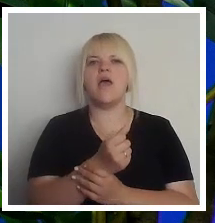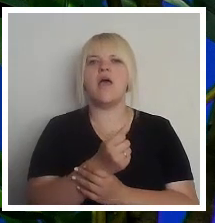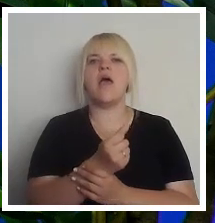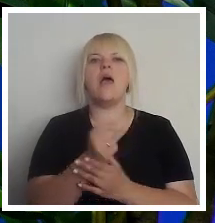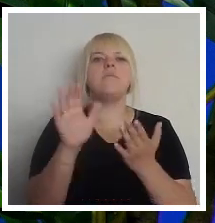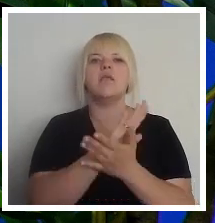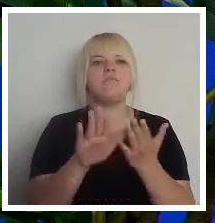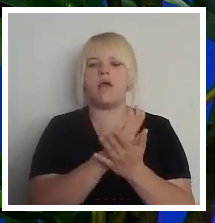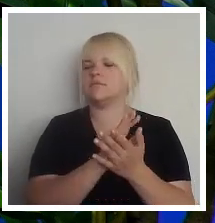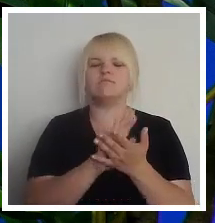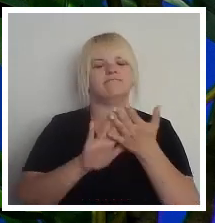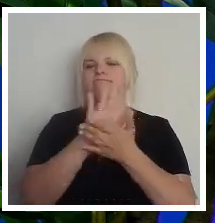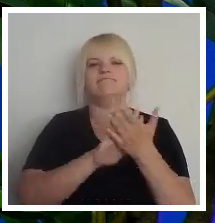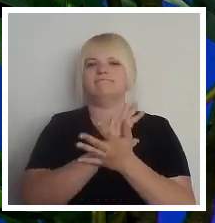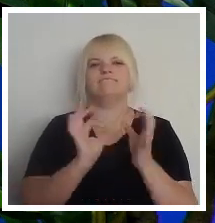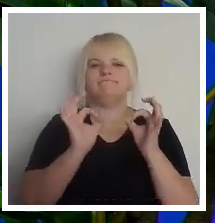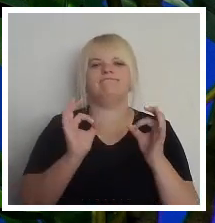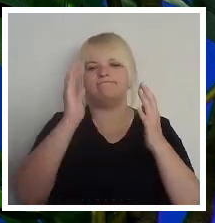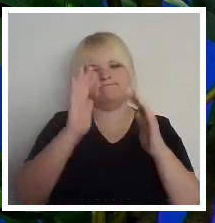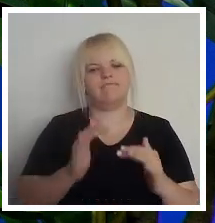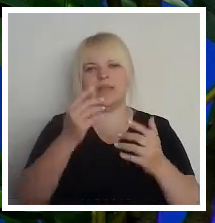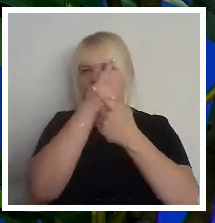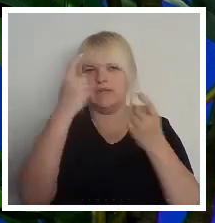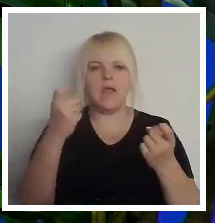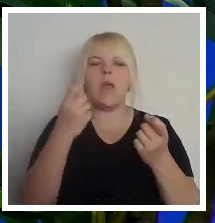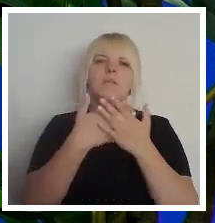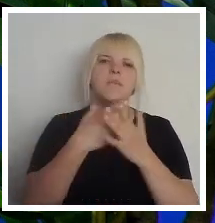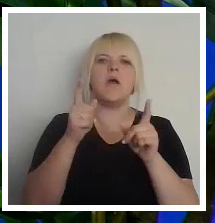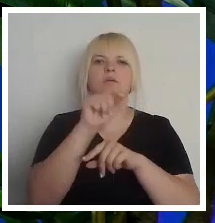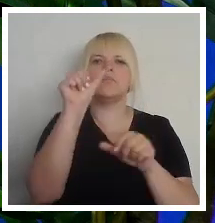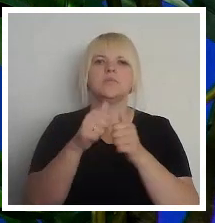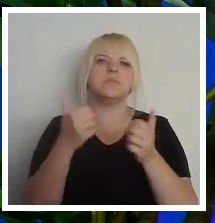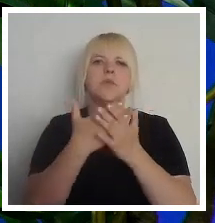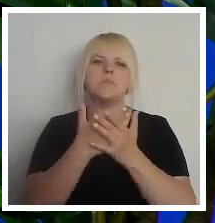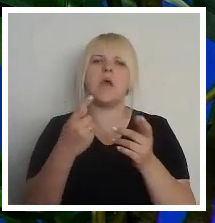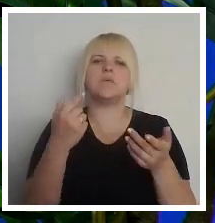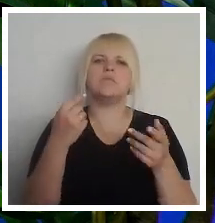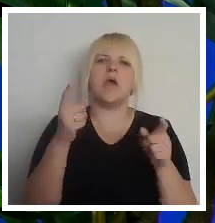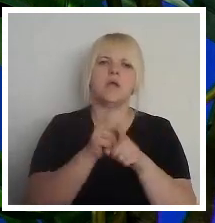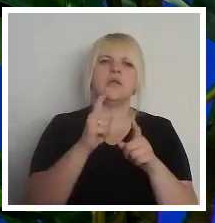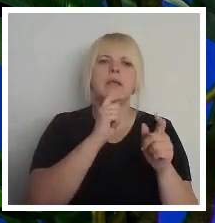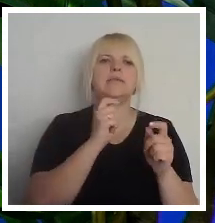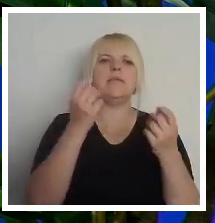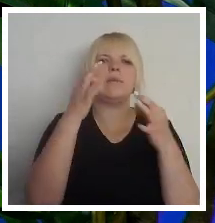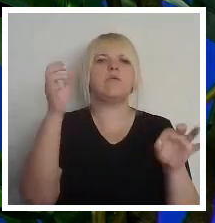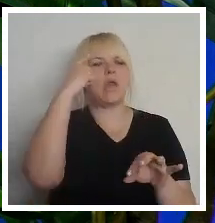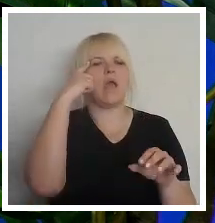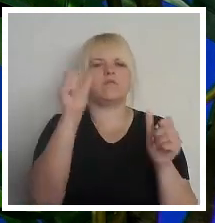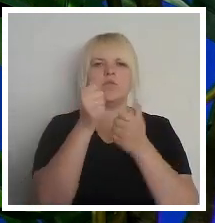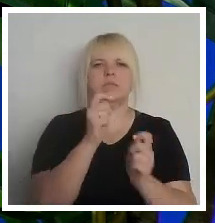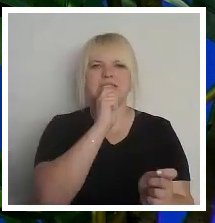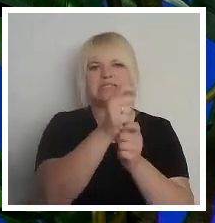maksas. Ir arī modelis, kas ir, teiksim, The Guardian, kur ir ziedojama brīvprātīgā formā. Šāds